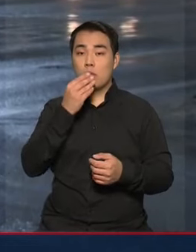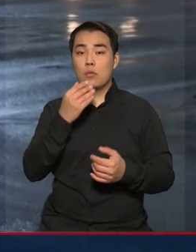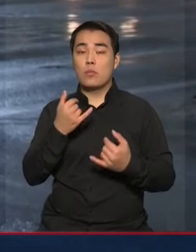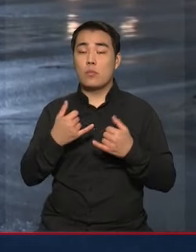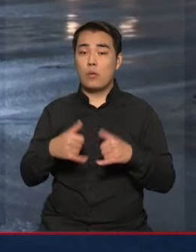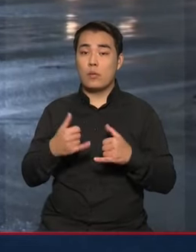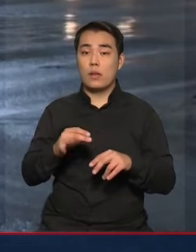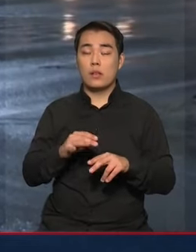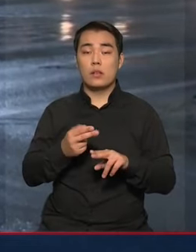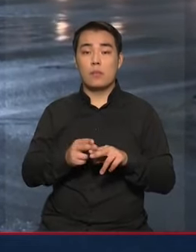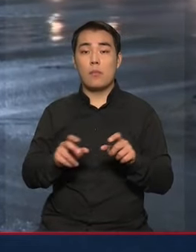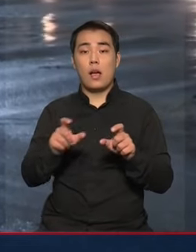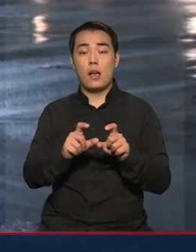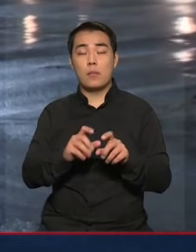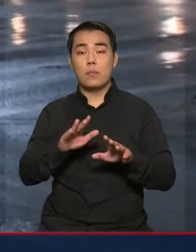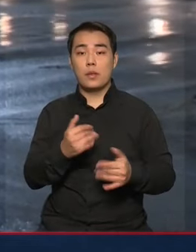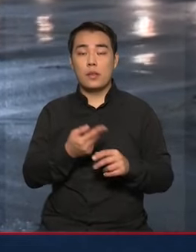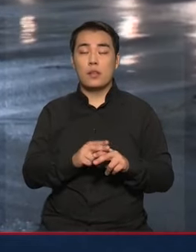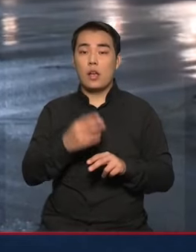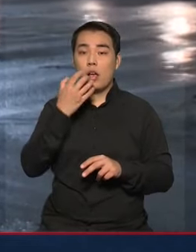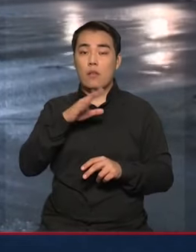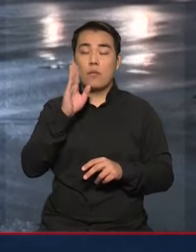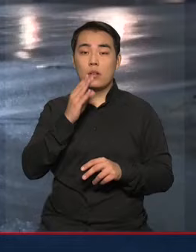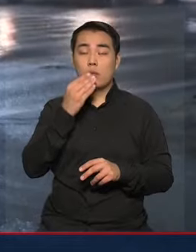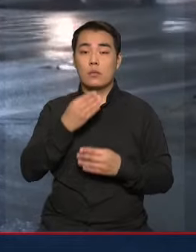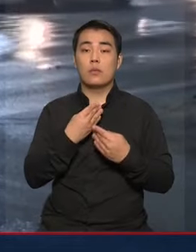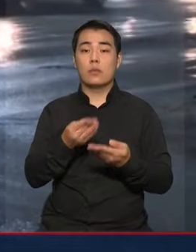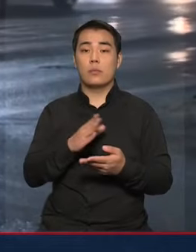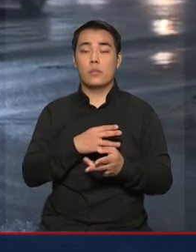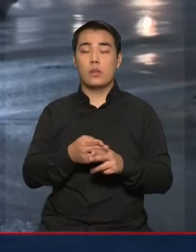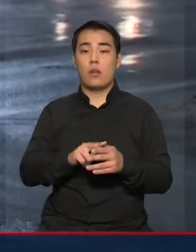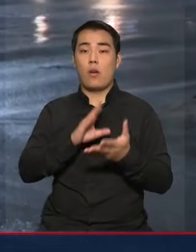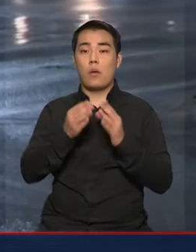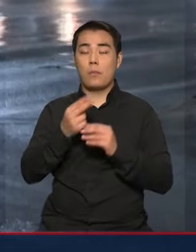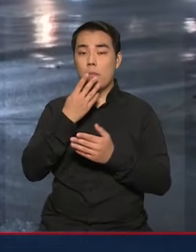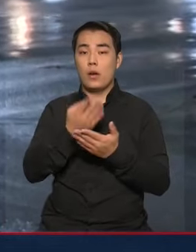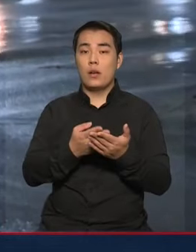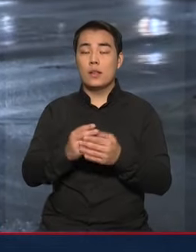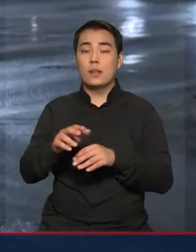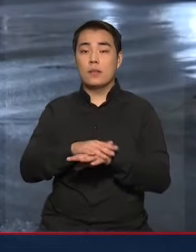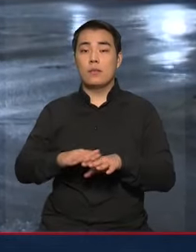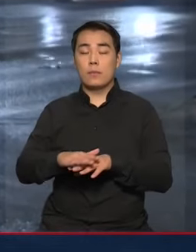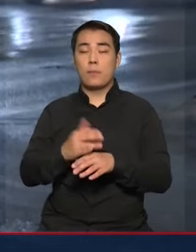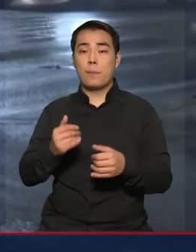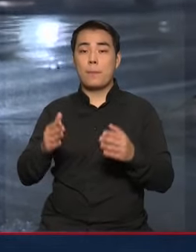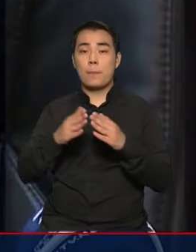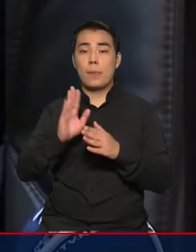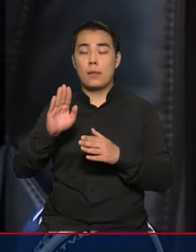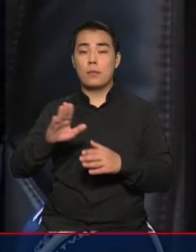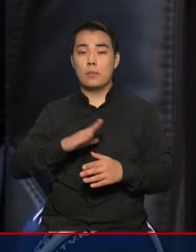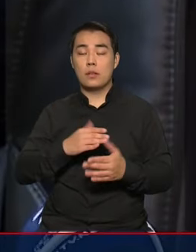супермаркеттерде қала тұрғындарын қабылдап, шай мен ыстық тамақ ұсынып қолдау көрсетті. Таңға жуық тұрғындардың барлығы дерлік үйлеріне қайта